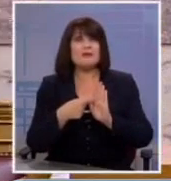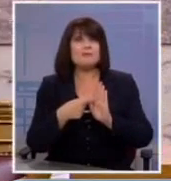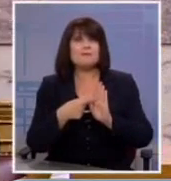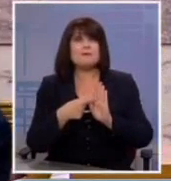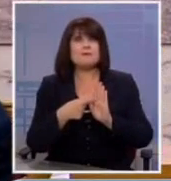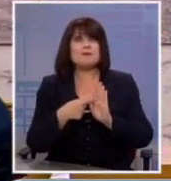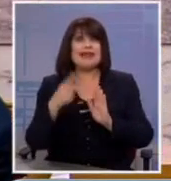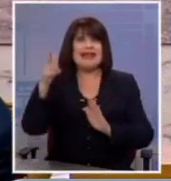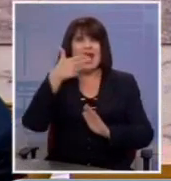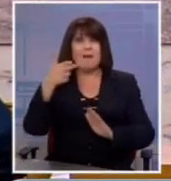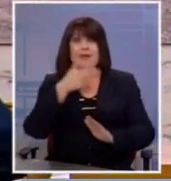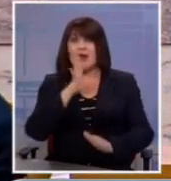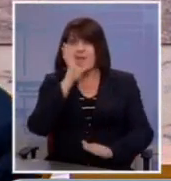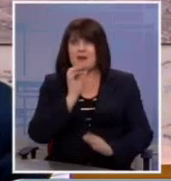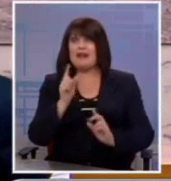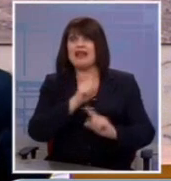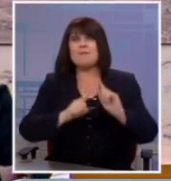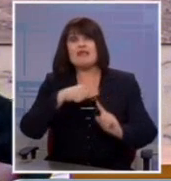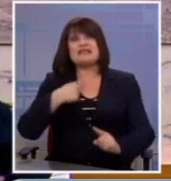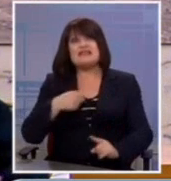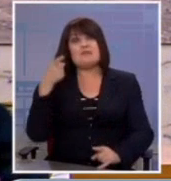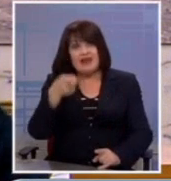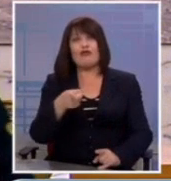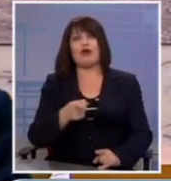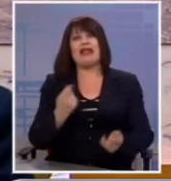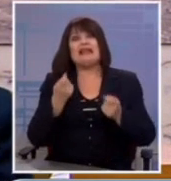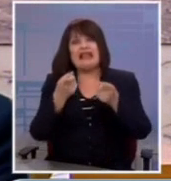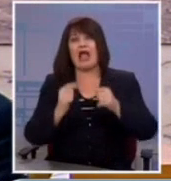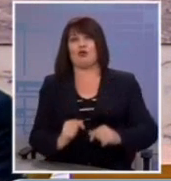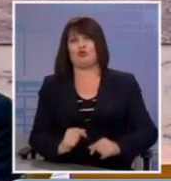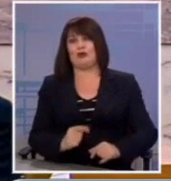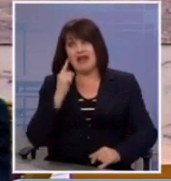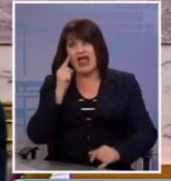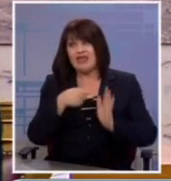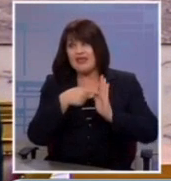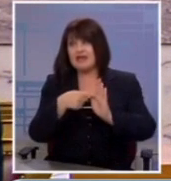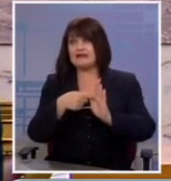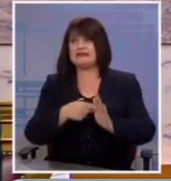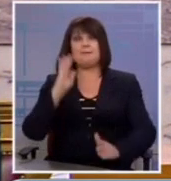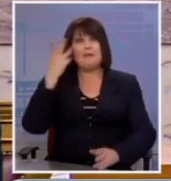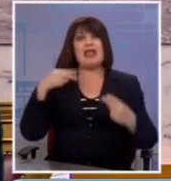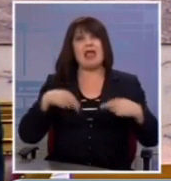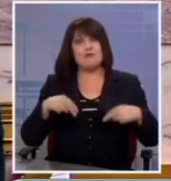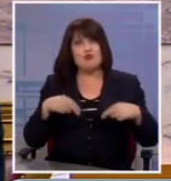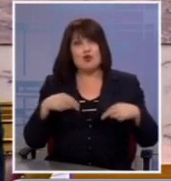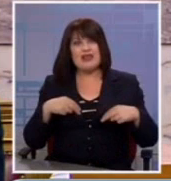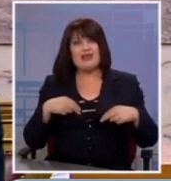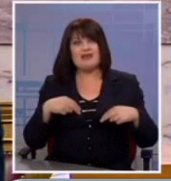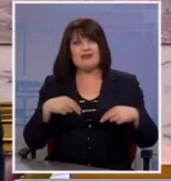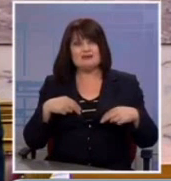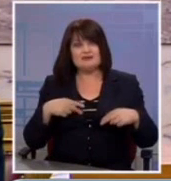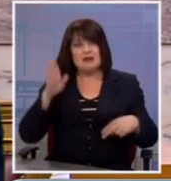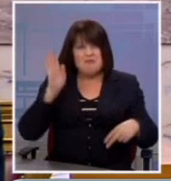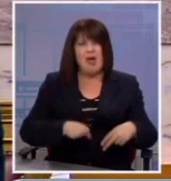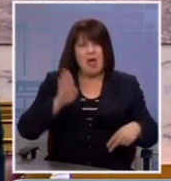να δείχνει η κάμερα πραγματικά ποιοι συμπεριφέρονται και πώς. Ποιοι πρώην υπουργοί χτυπάνε κατά